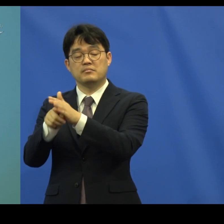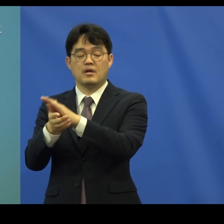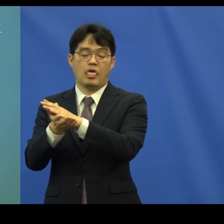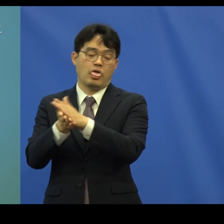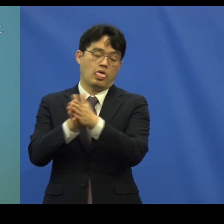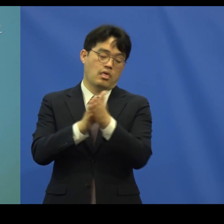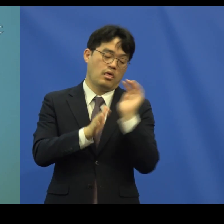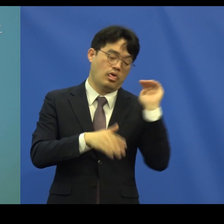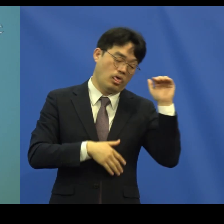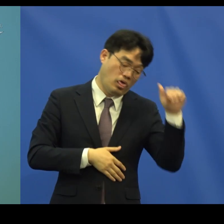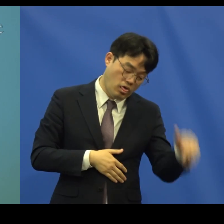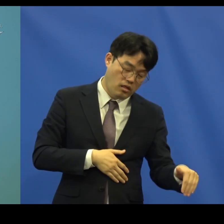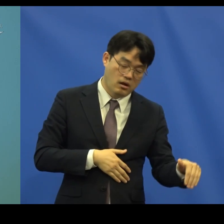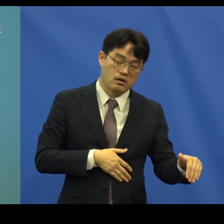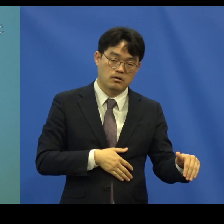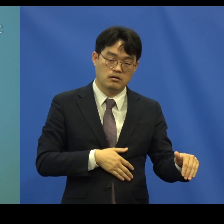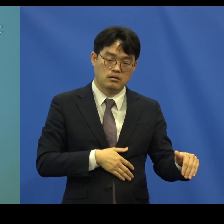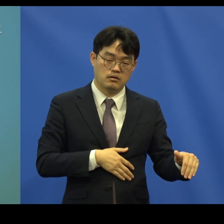여러분, 이